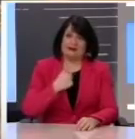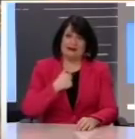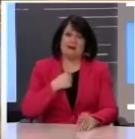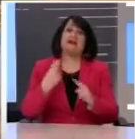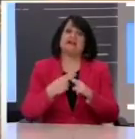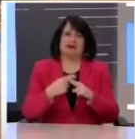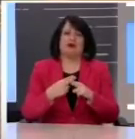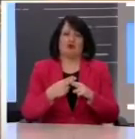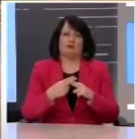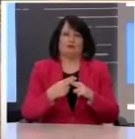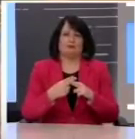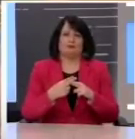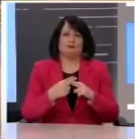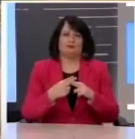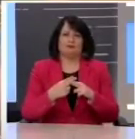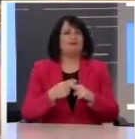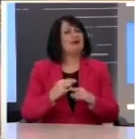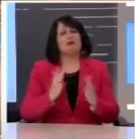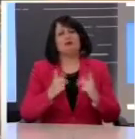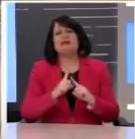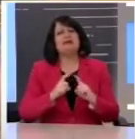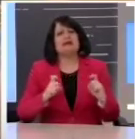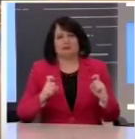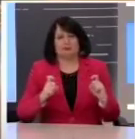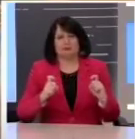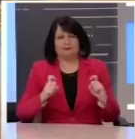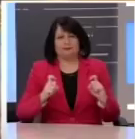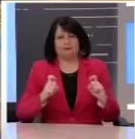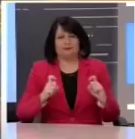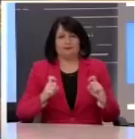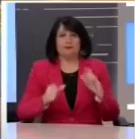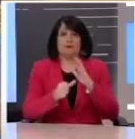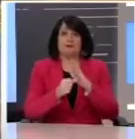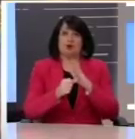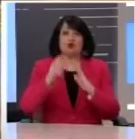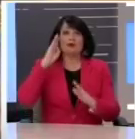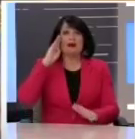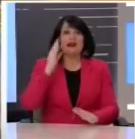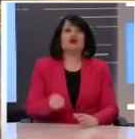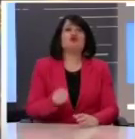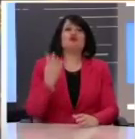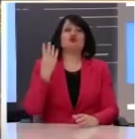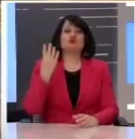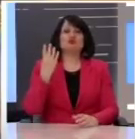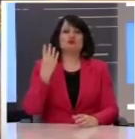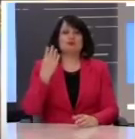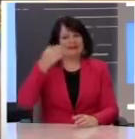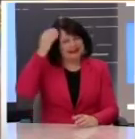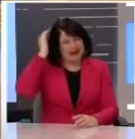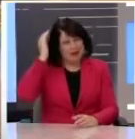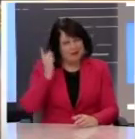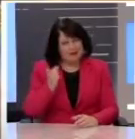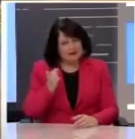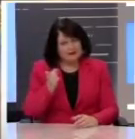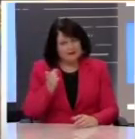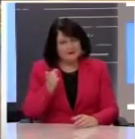σημαντικό το γεγονός ότι ο νέος πρόεδρος των ΗΠΑ, και ξέρετε και σε μια